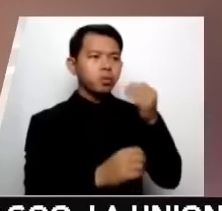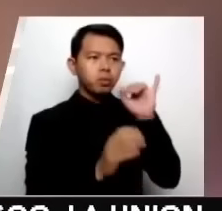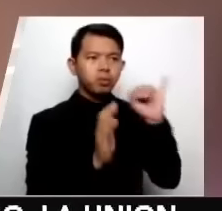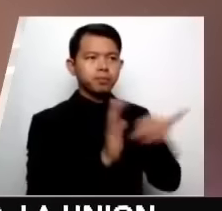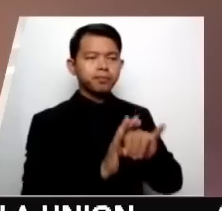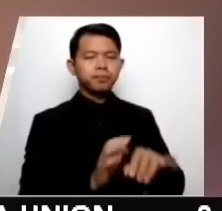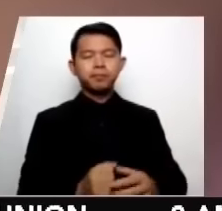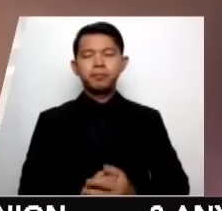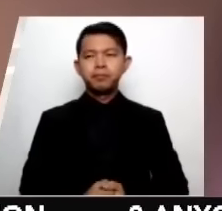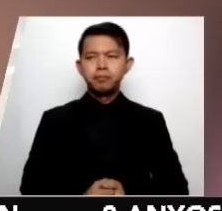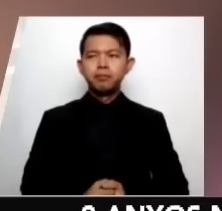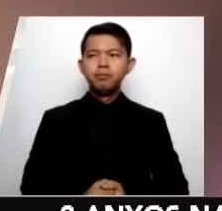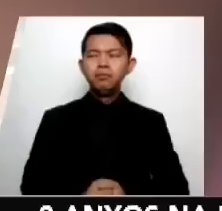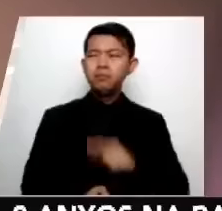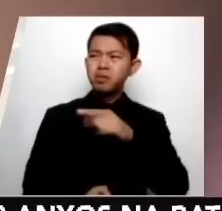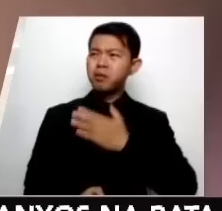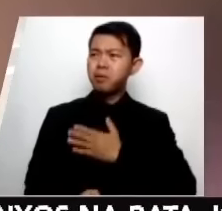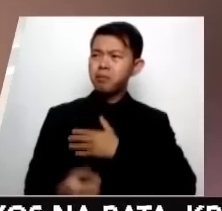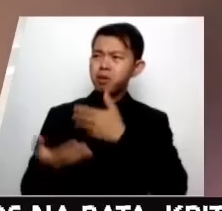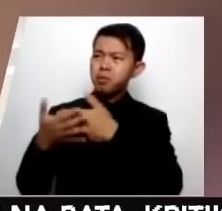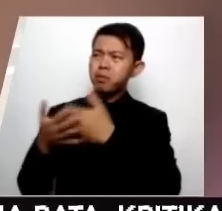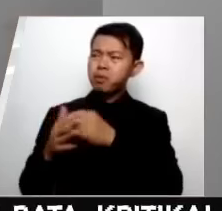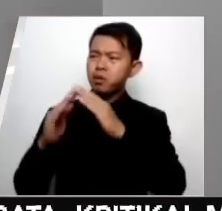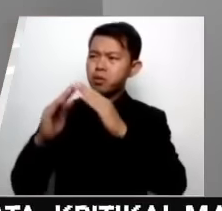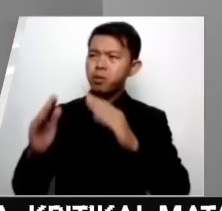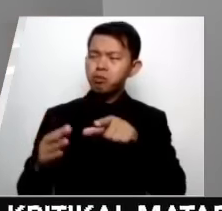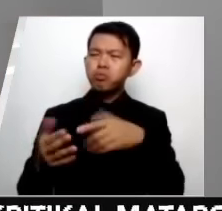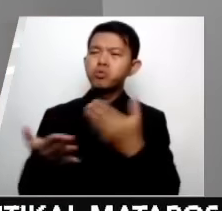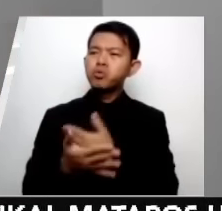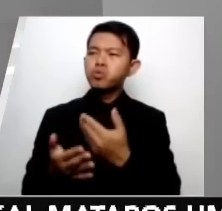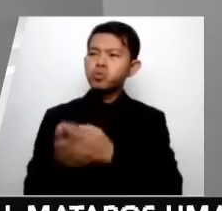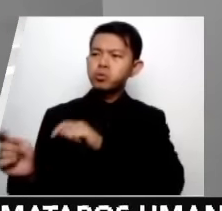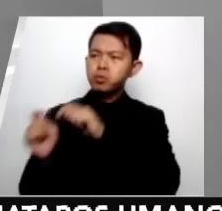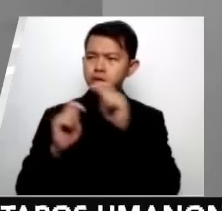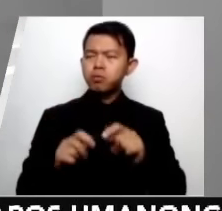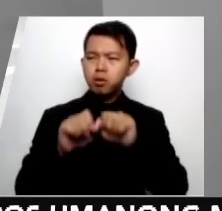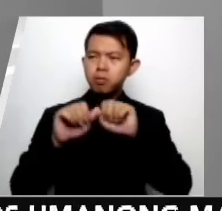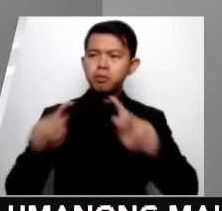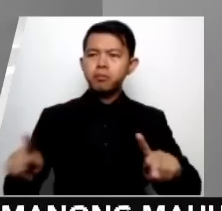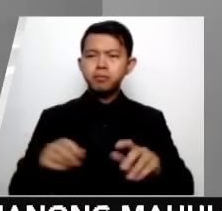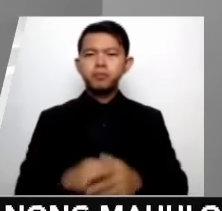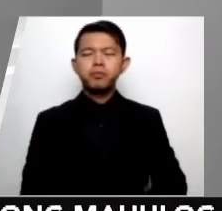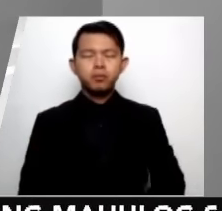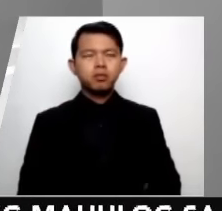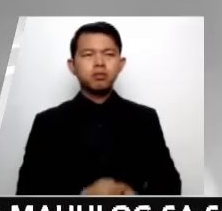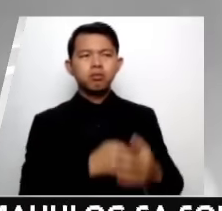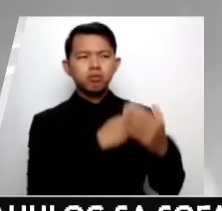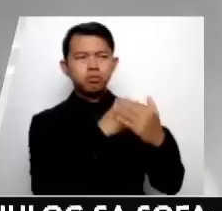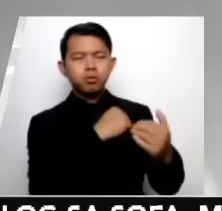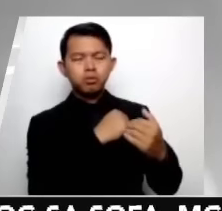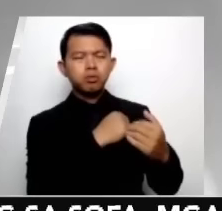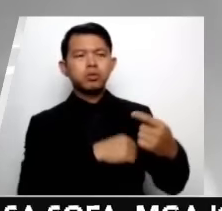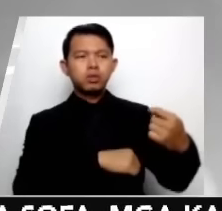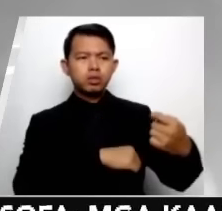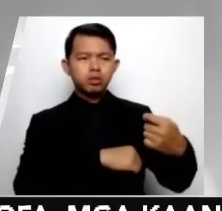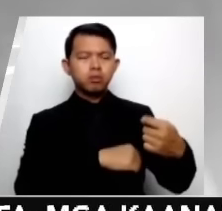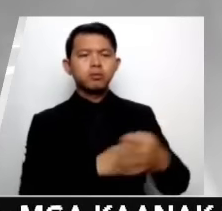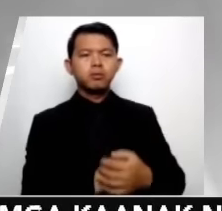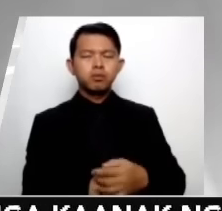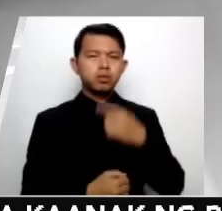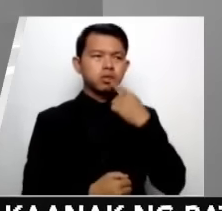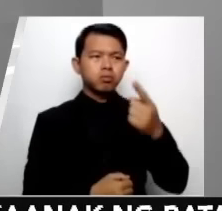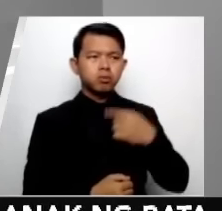Malay, dyan ako nakatira bago lipat ako dyan, nangungupahan ako dyan. Nagbanta po yun, sir, na sabi niya sa akin, mag-anday ka, babalikan